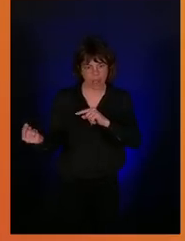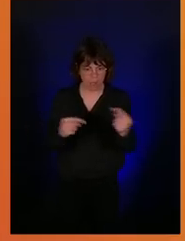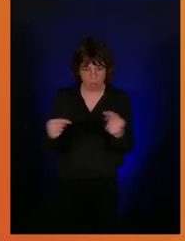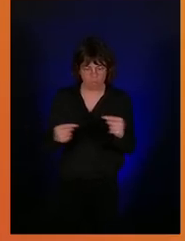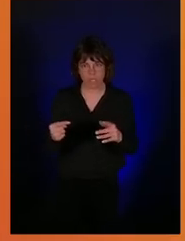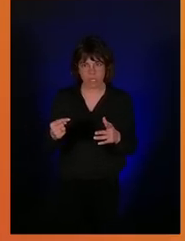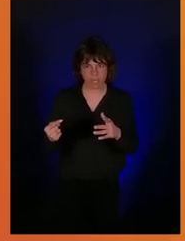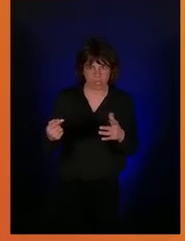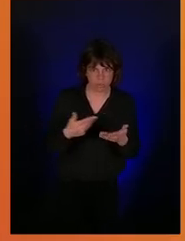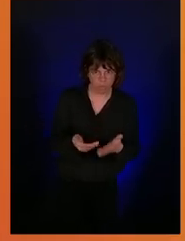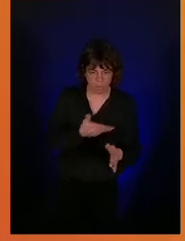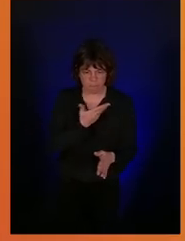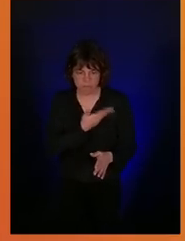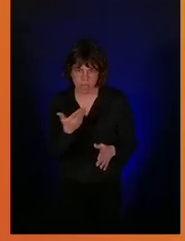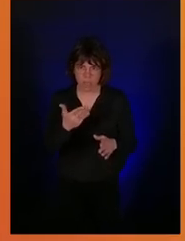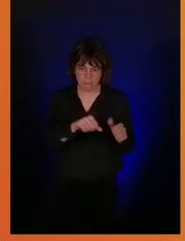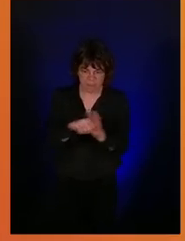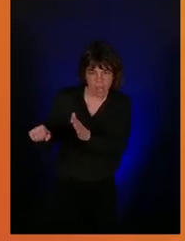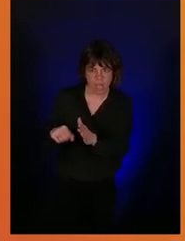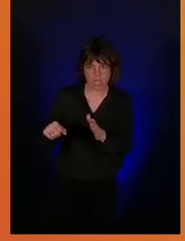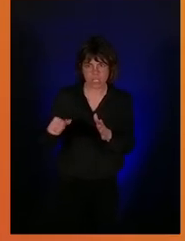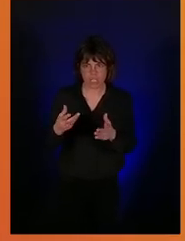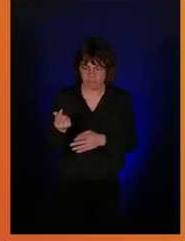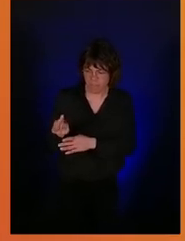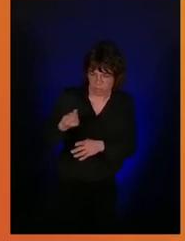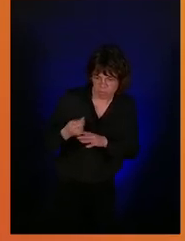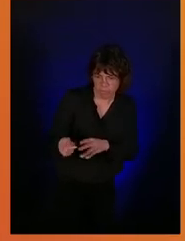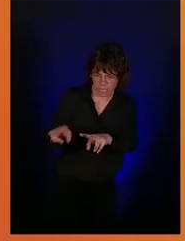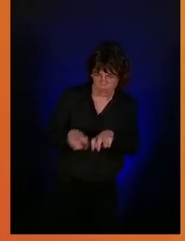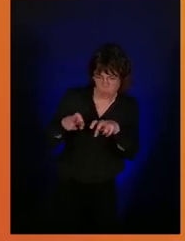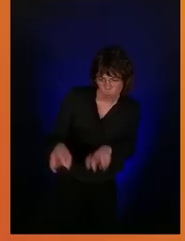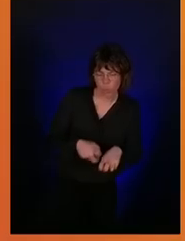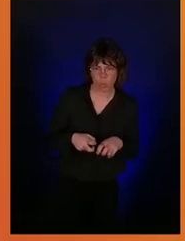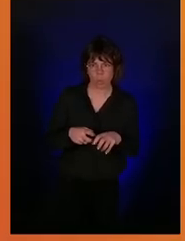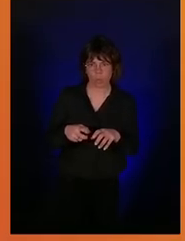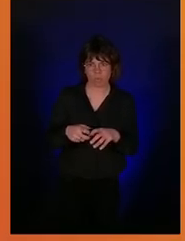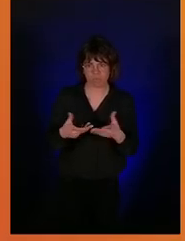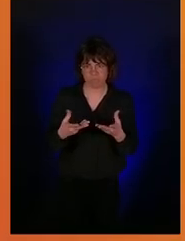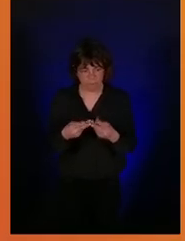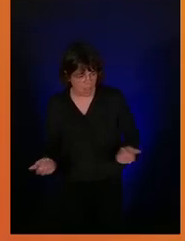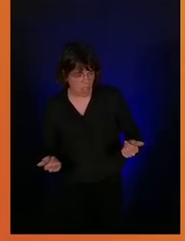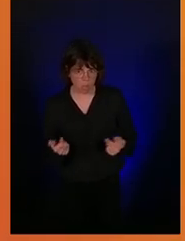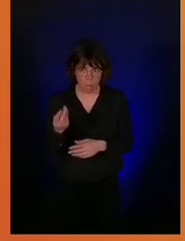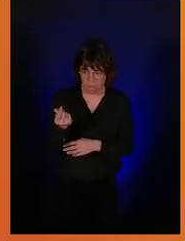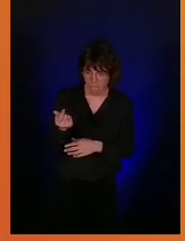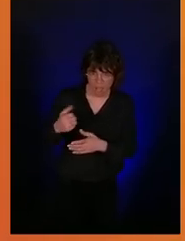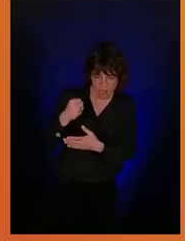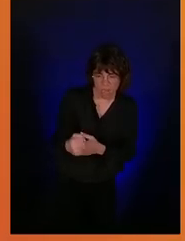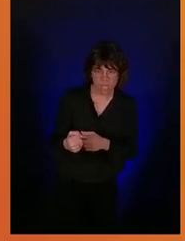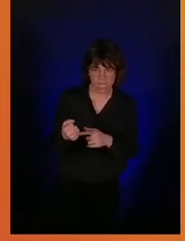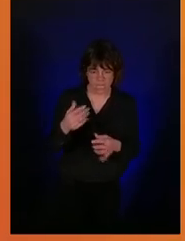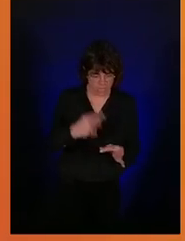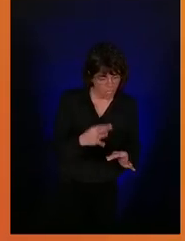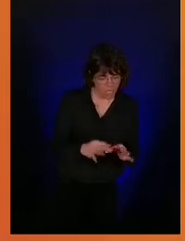de privilèges, de financiarisation de l'agriculture. La privatisation de nos biens communs, que sont la terre et